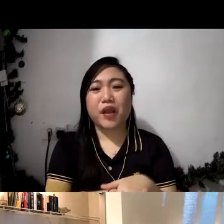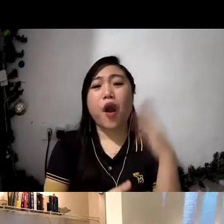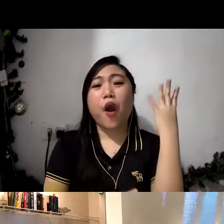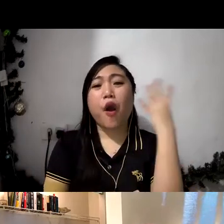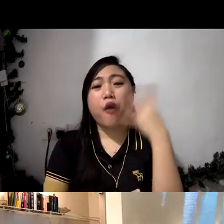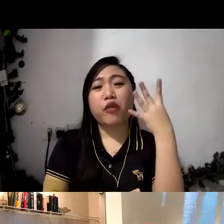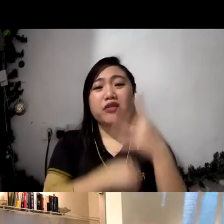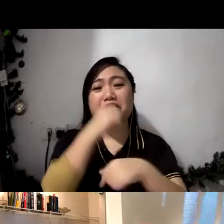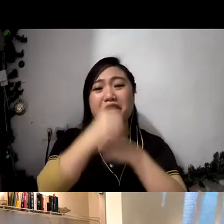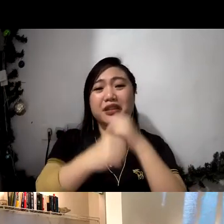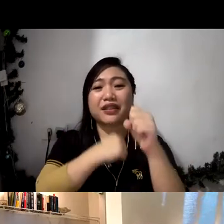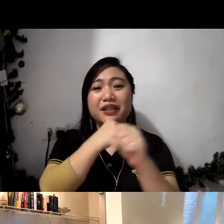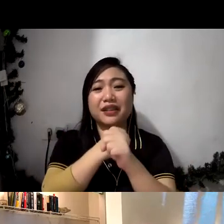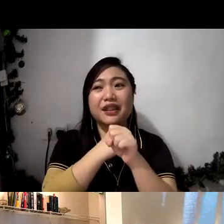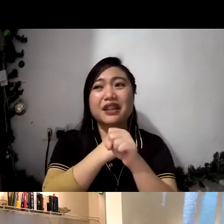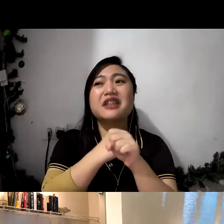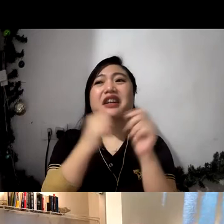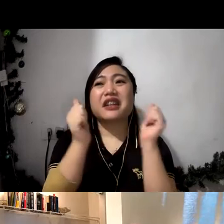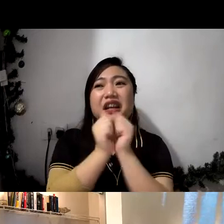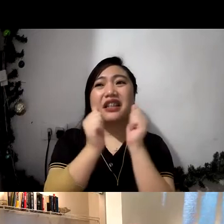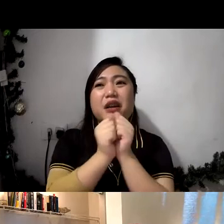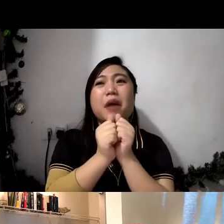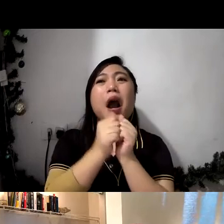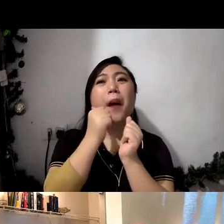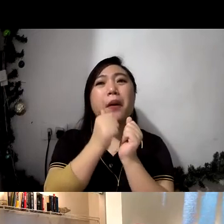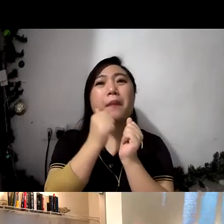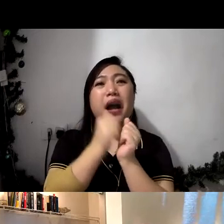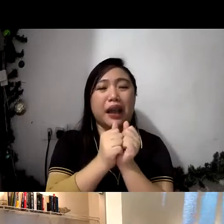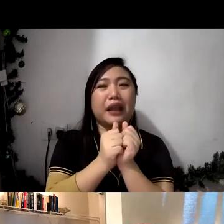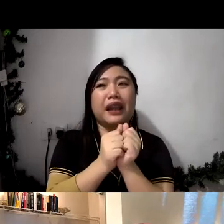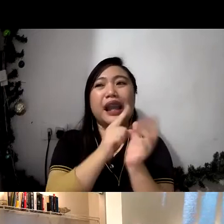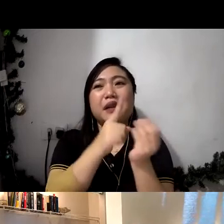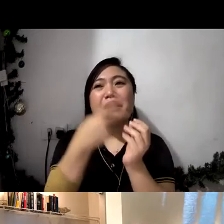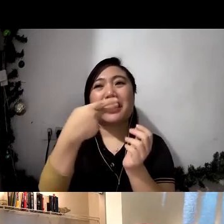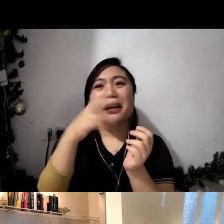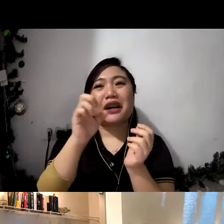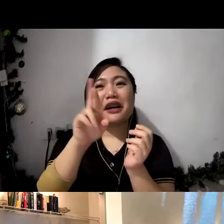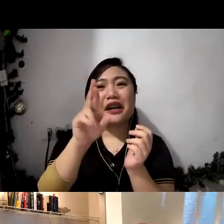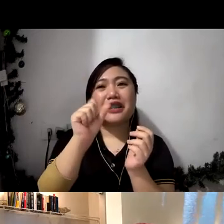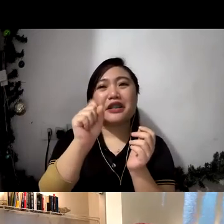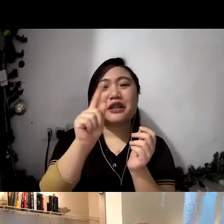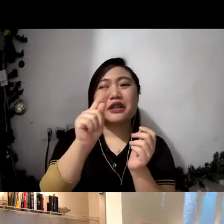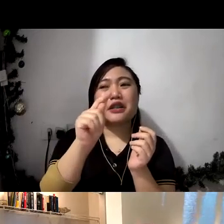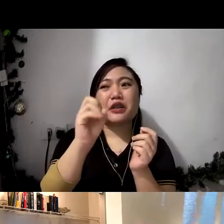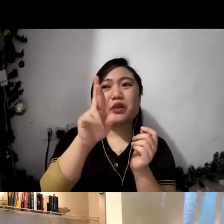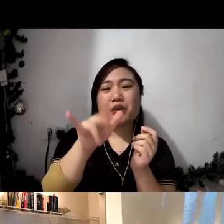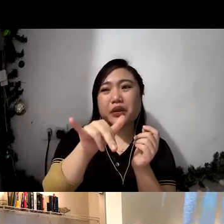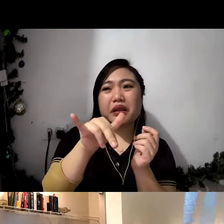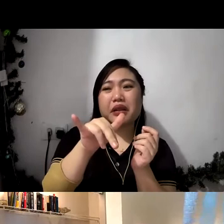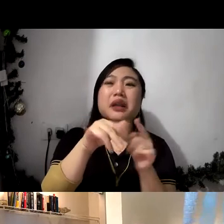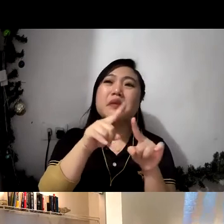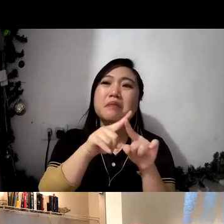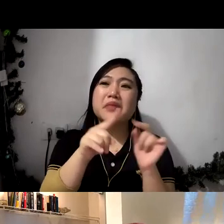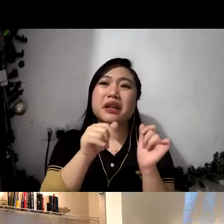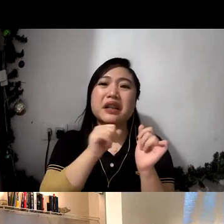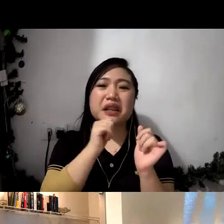lang nagsimula sumama ang mga babae at nagke-create ng her story. Pero nung sumama ang mga babae sa development, hindi niya iniwanan na